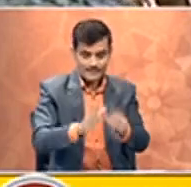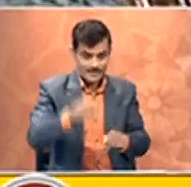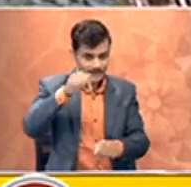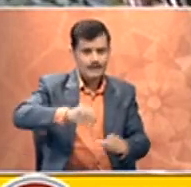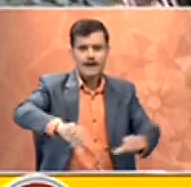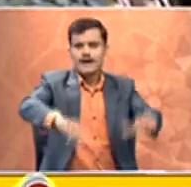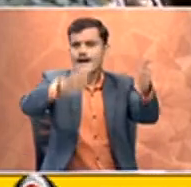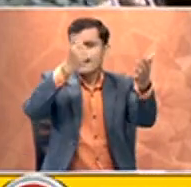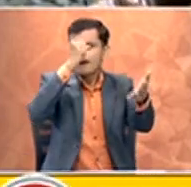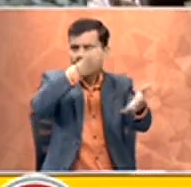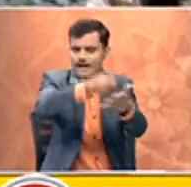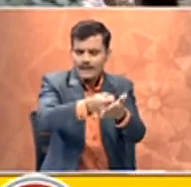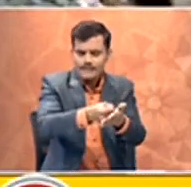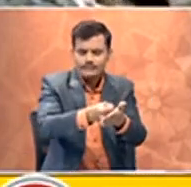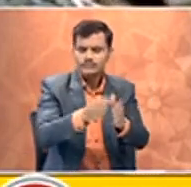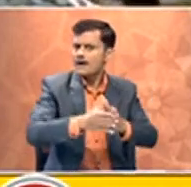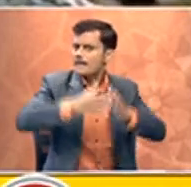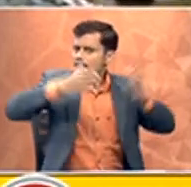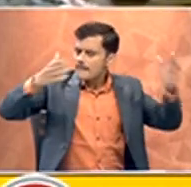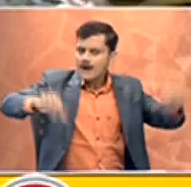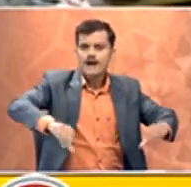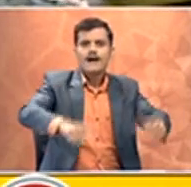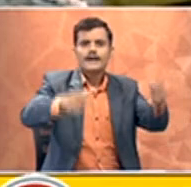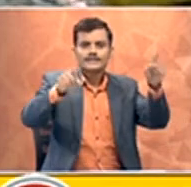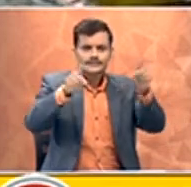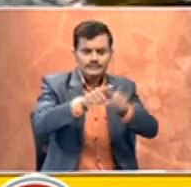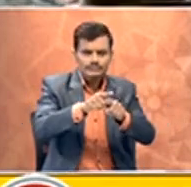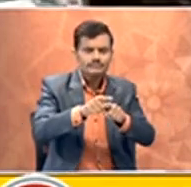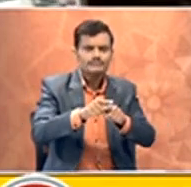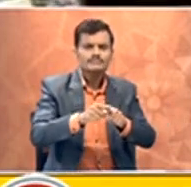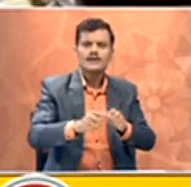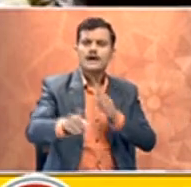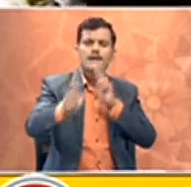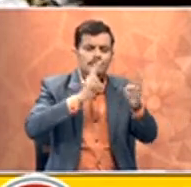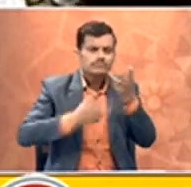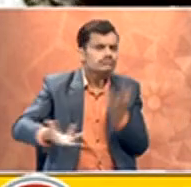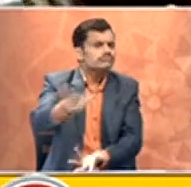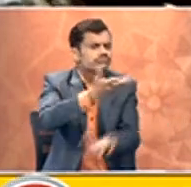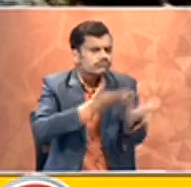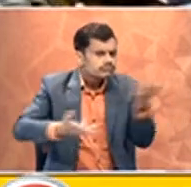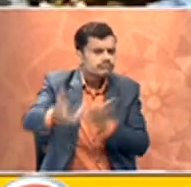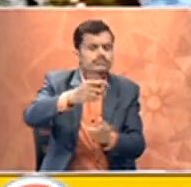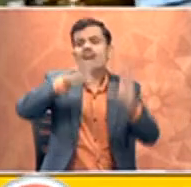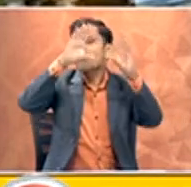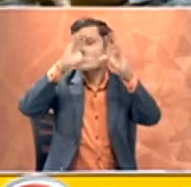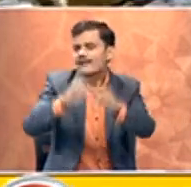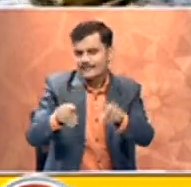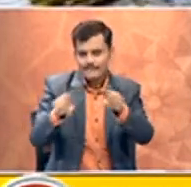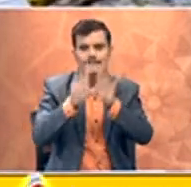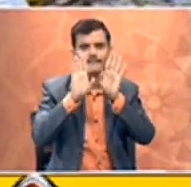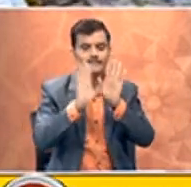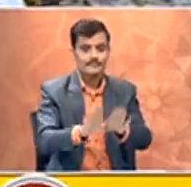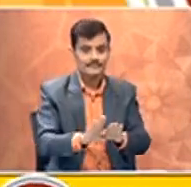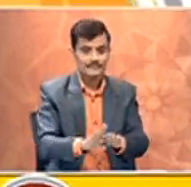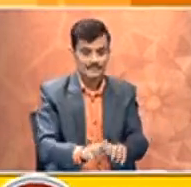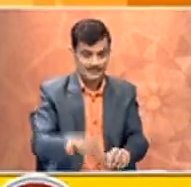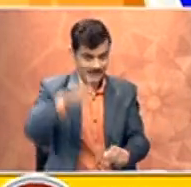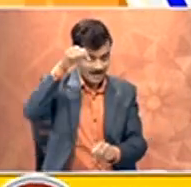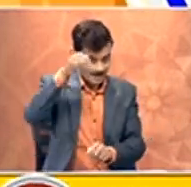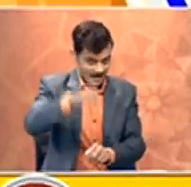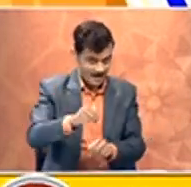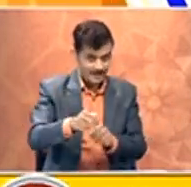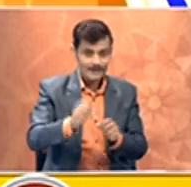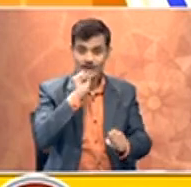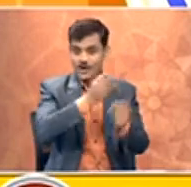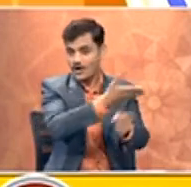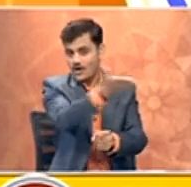सफलता इतनी बड़ी है कि इसकी जितनी चर्चा की जाए वो कम है। जब आज आपसे